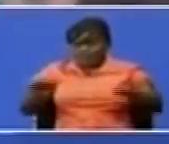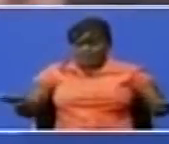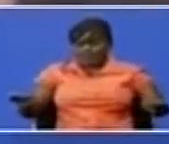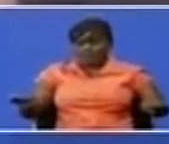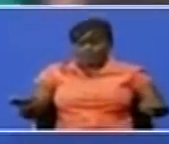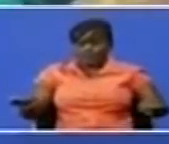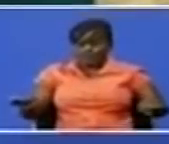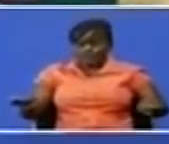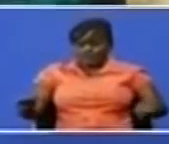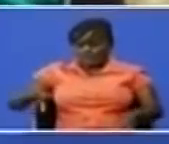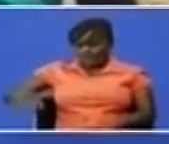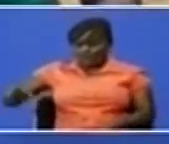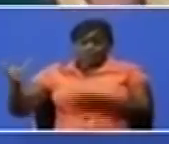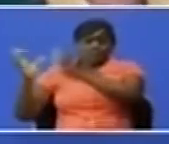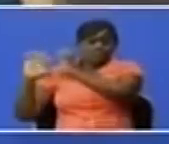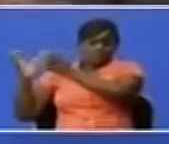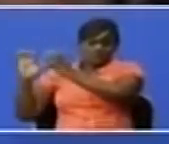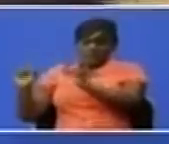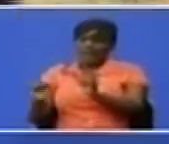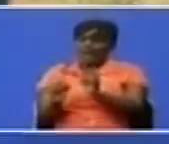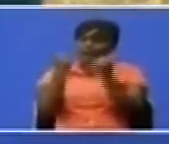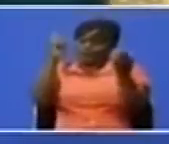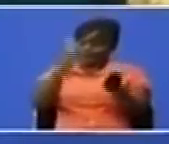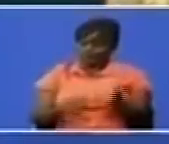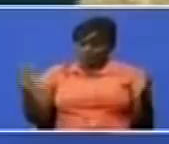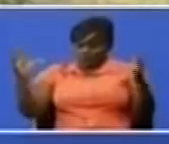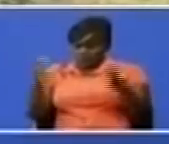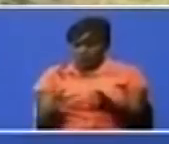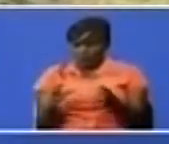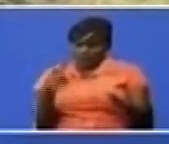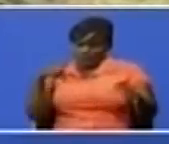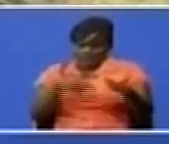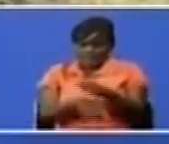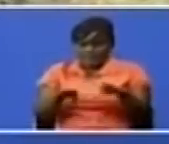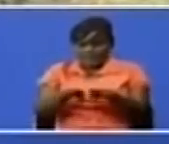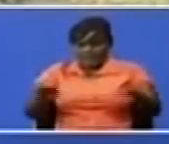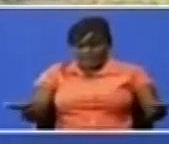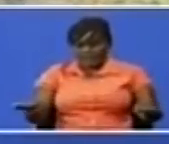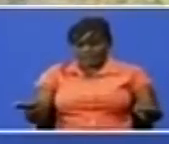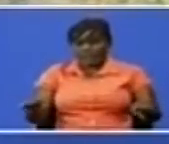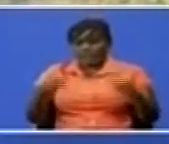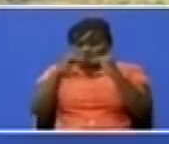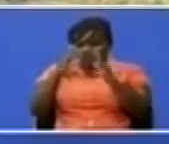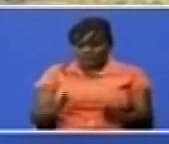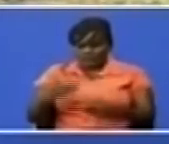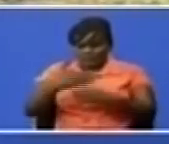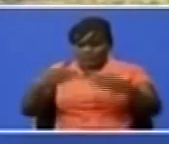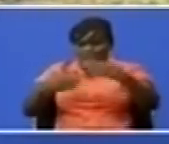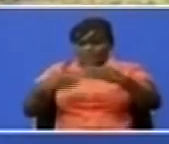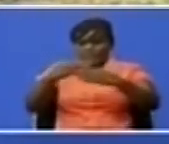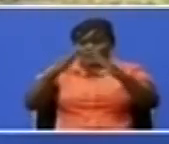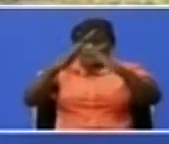la Mtepeni, kaunti ya Kilifi. Inadaiwa kwamba kundi la watu lilivamia shamba la mwalimu Hamisi na kuanza kujenga nyumba